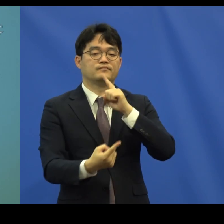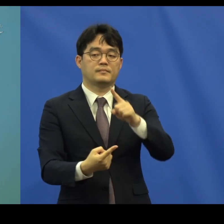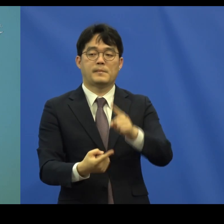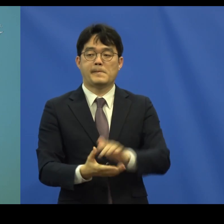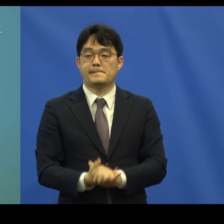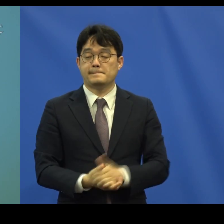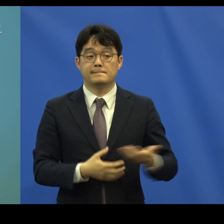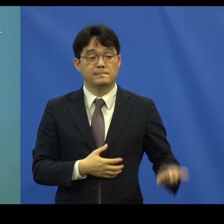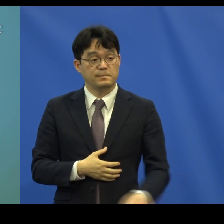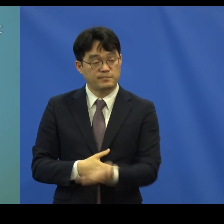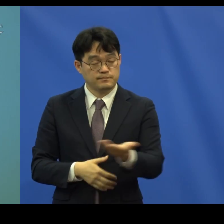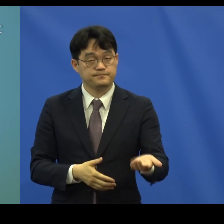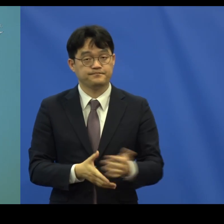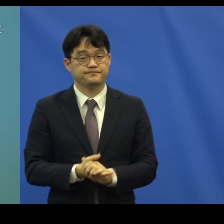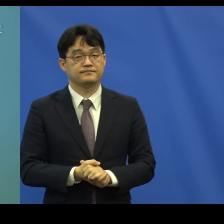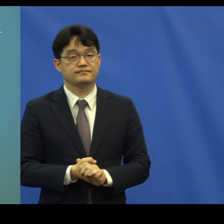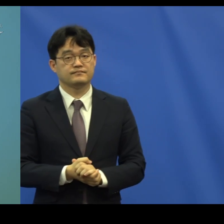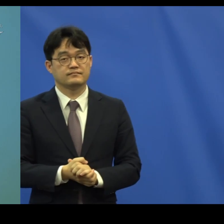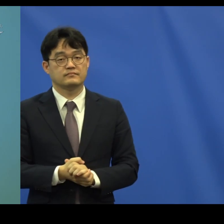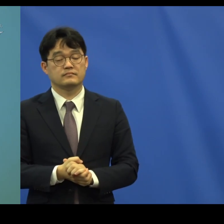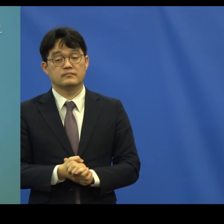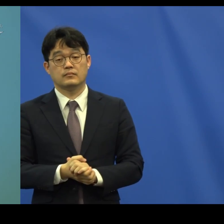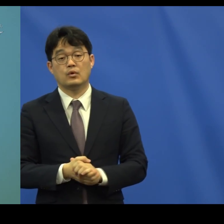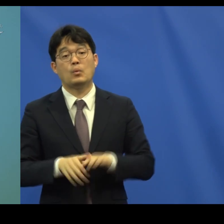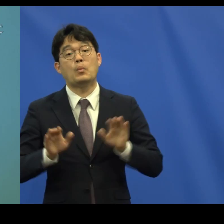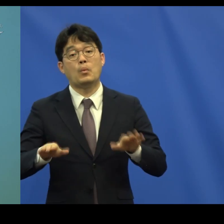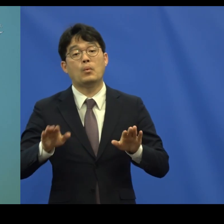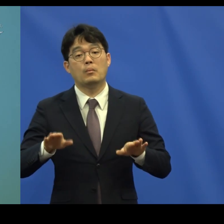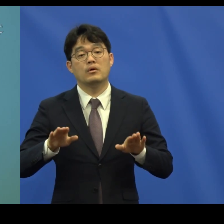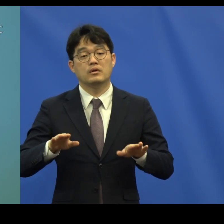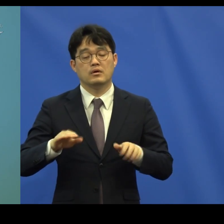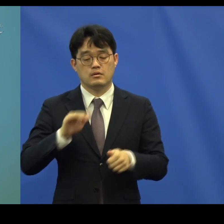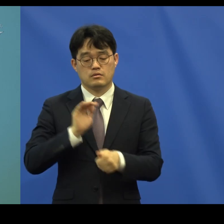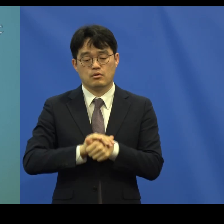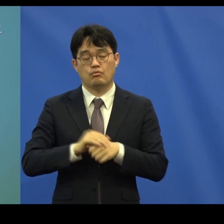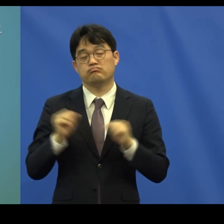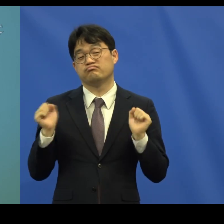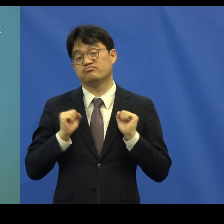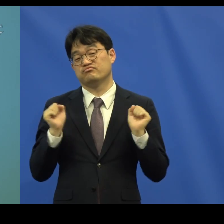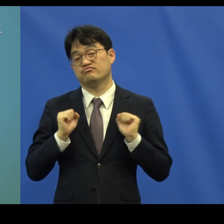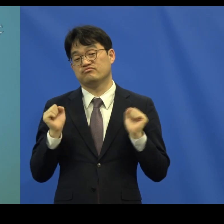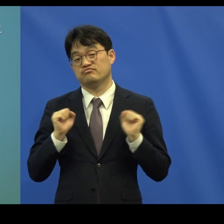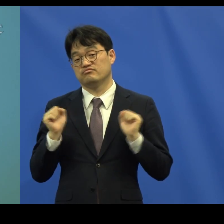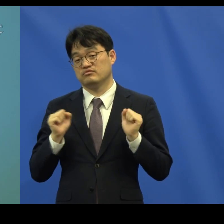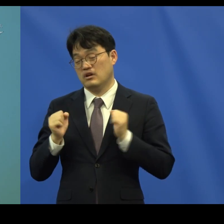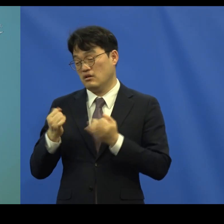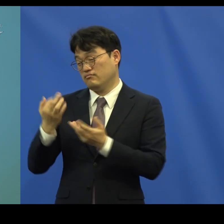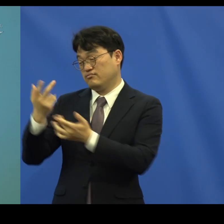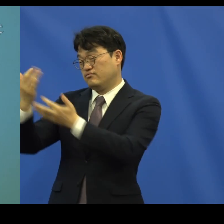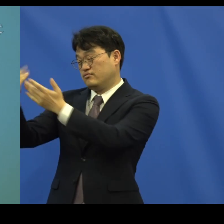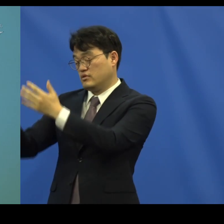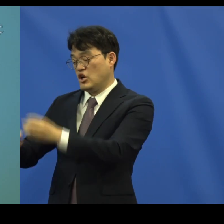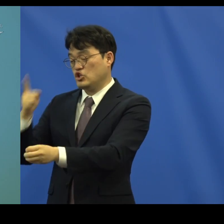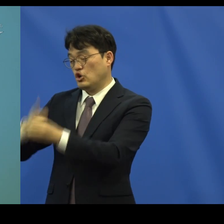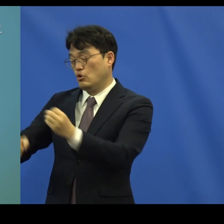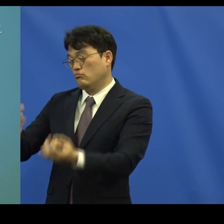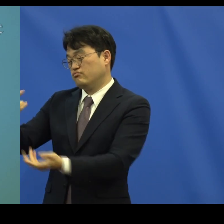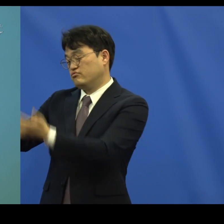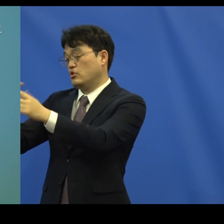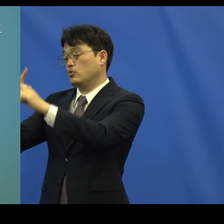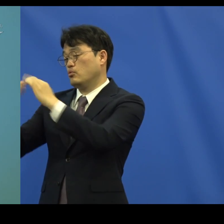여러분 경북에 산불이 나가지고 많이 뭐 집들도 탔지만 절도 타고 교회도 타고 예배당도 타고 그랬어요.